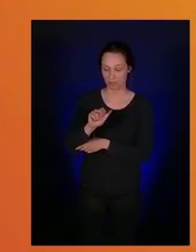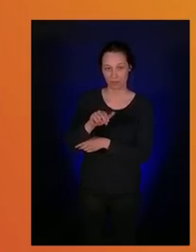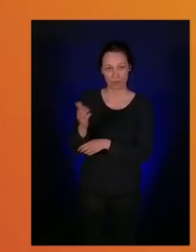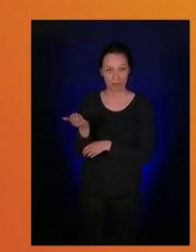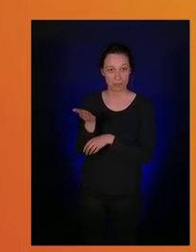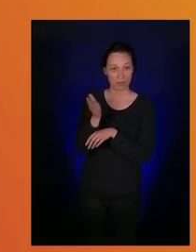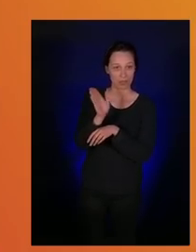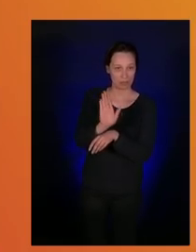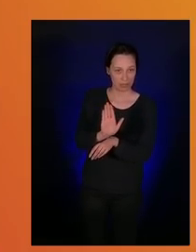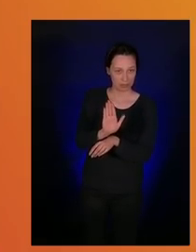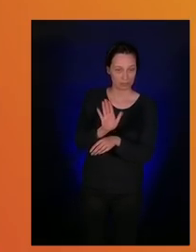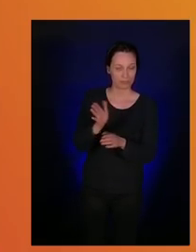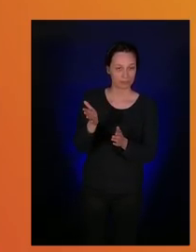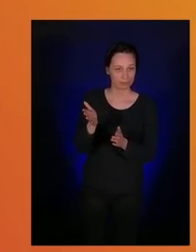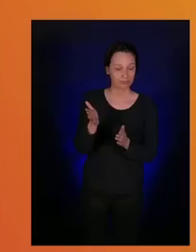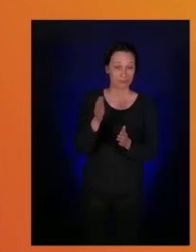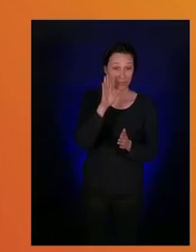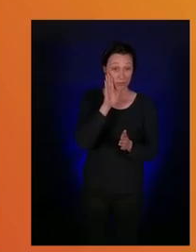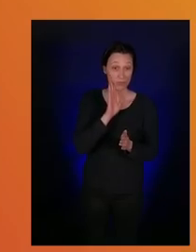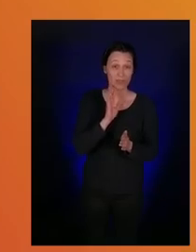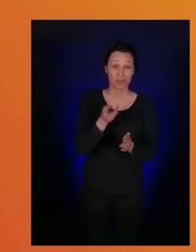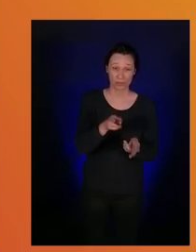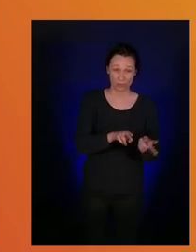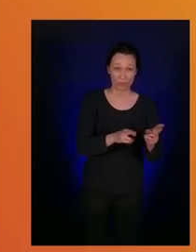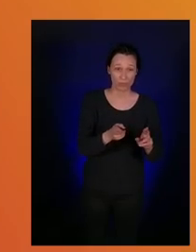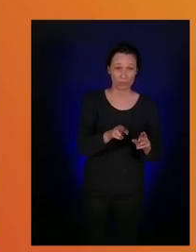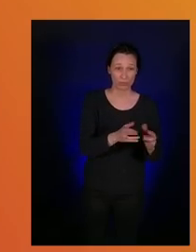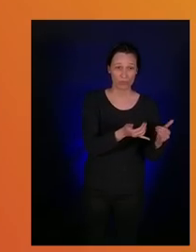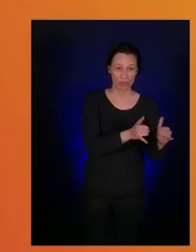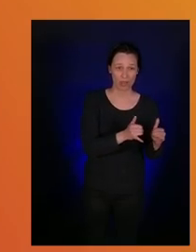plaît, dans la salle pour écouter les camarades.